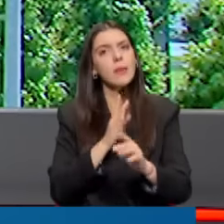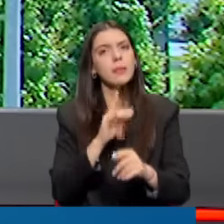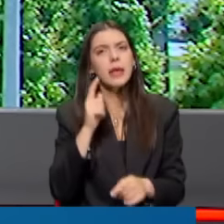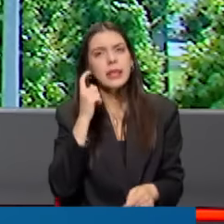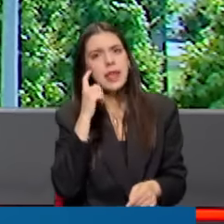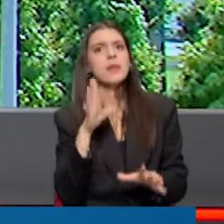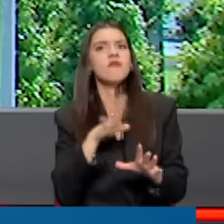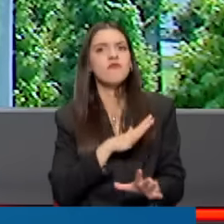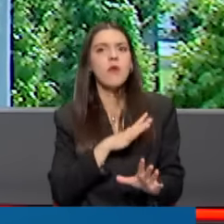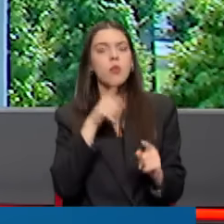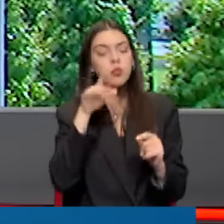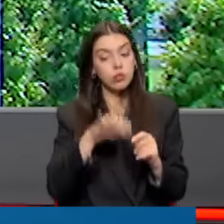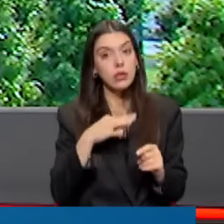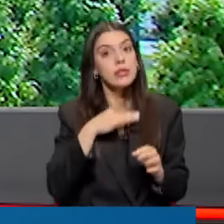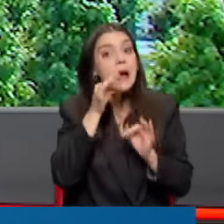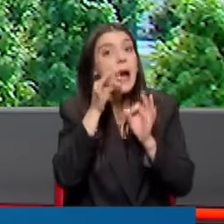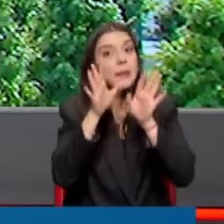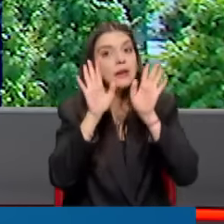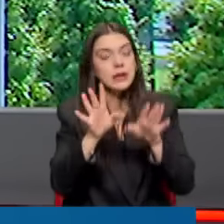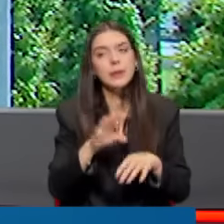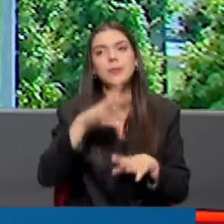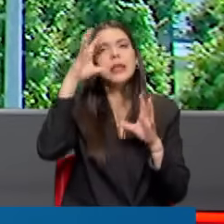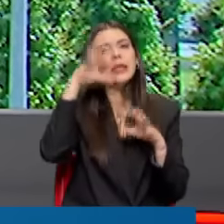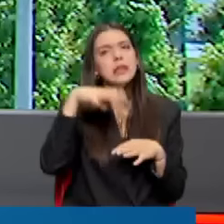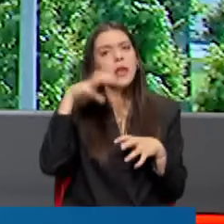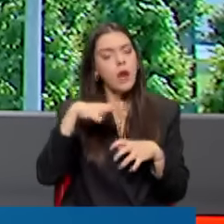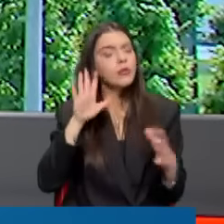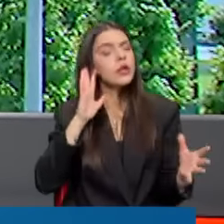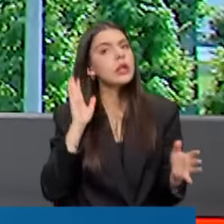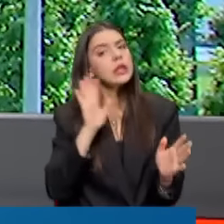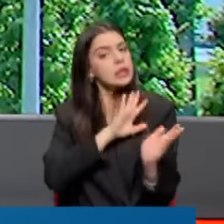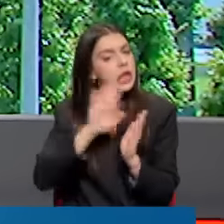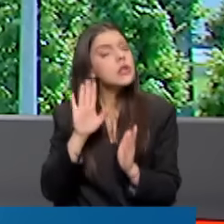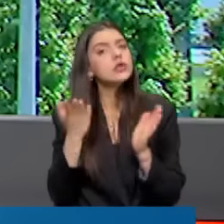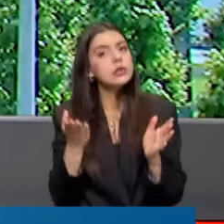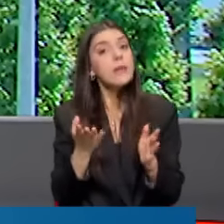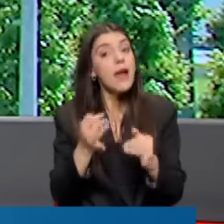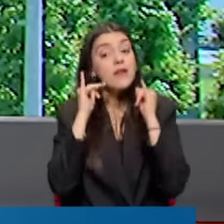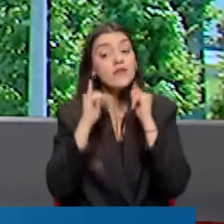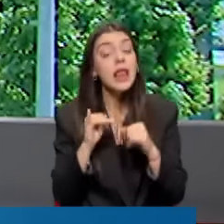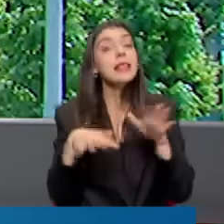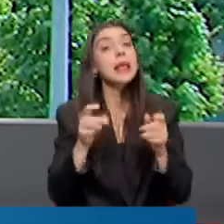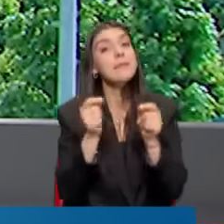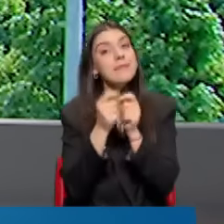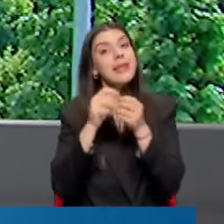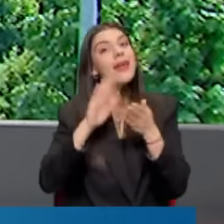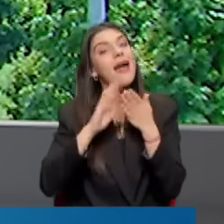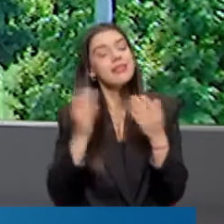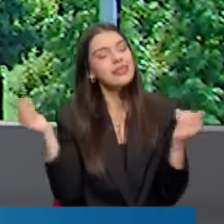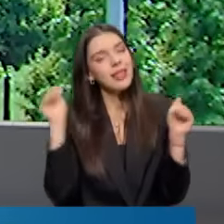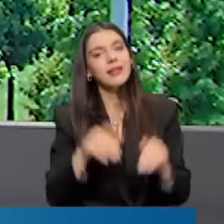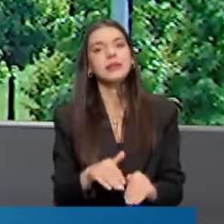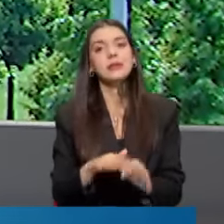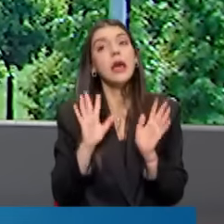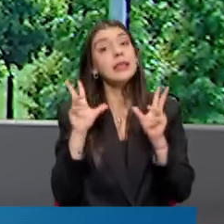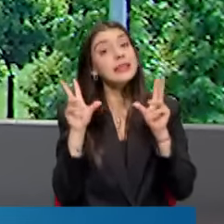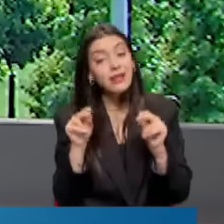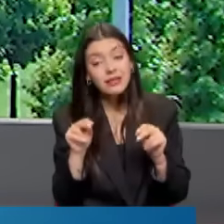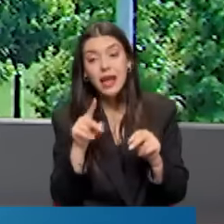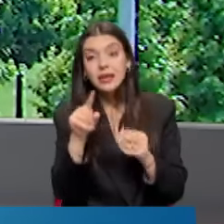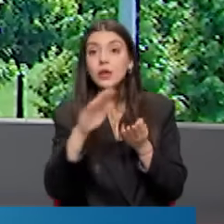var bugünden söyleyelim yağış geçişleri olsun yeter ki felaket değil bereket getirsin Yeter Ki